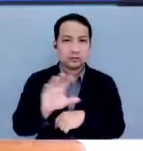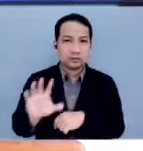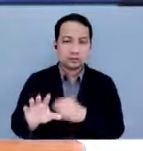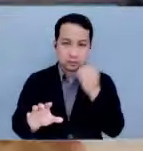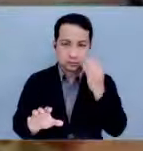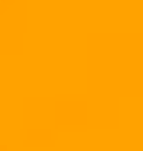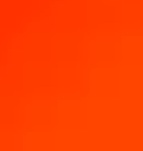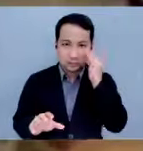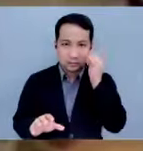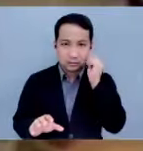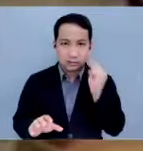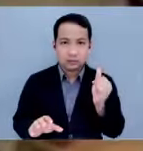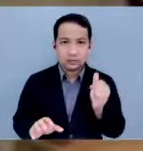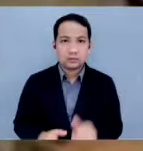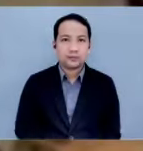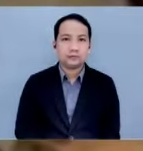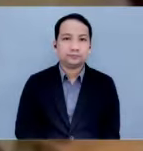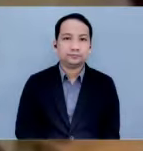Abuel.